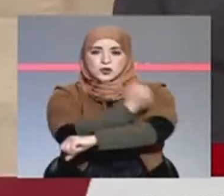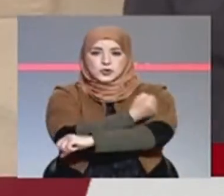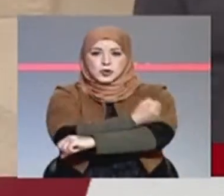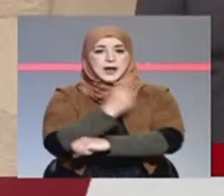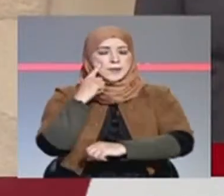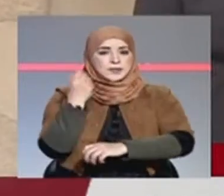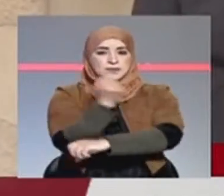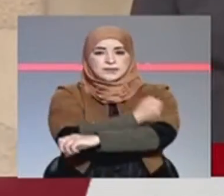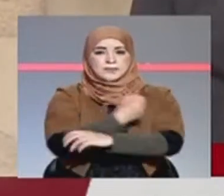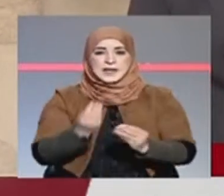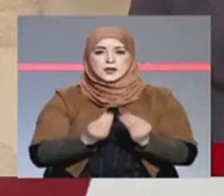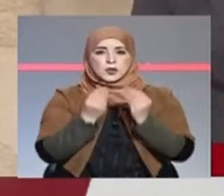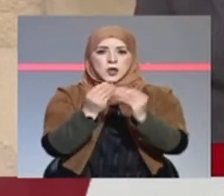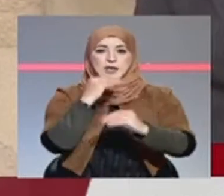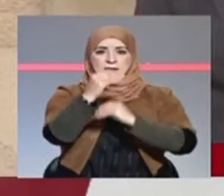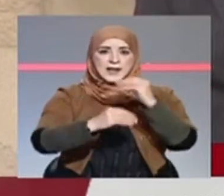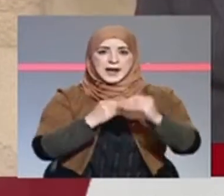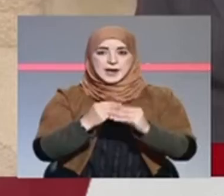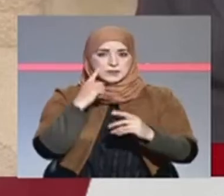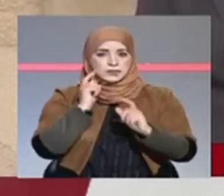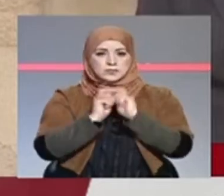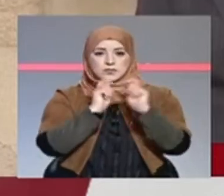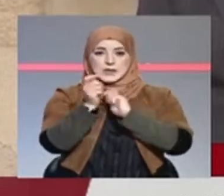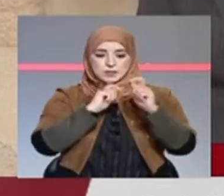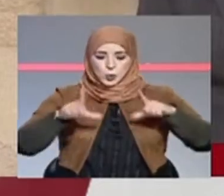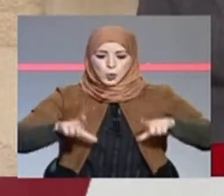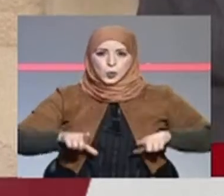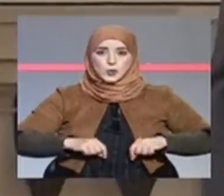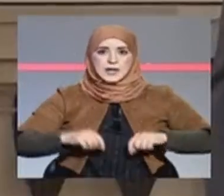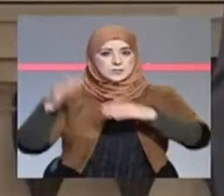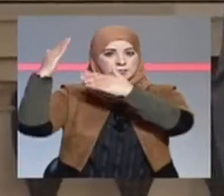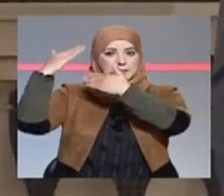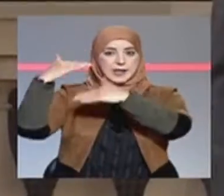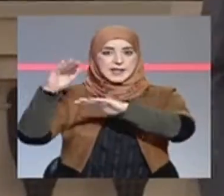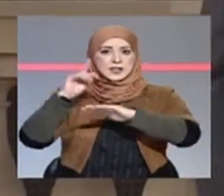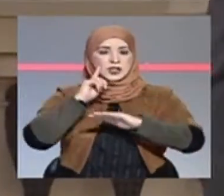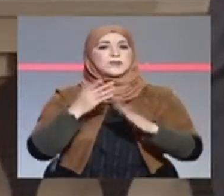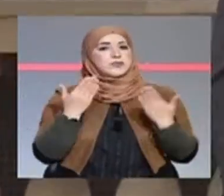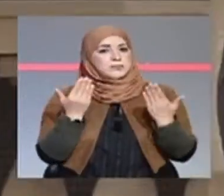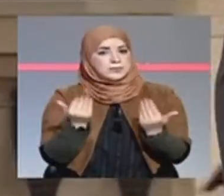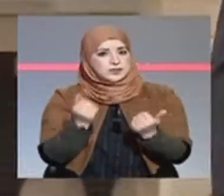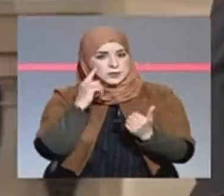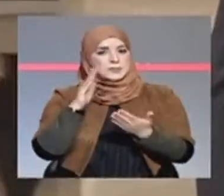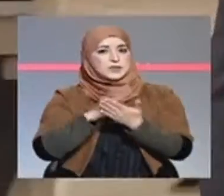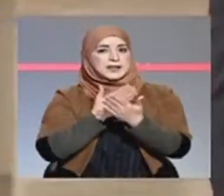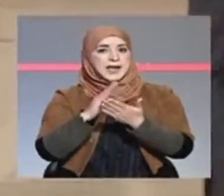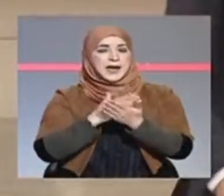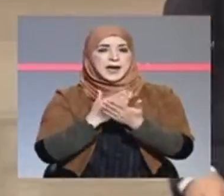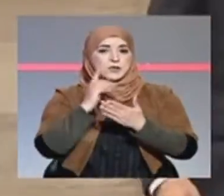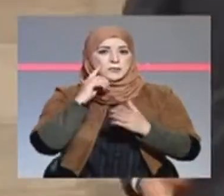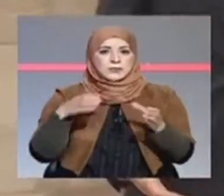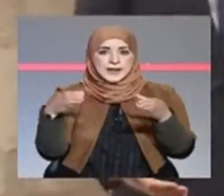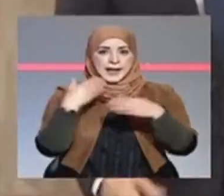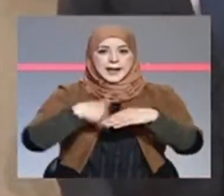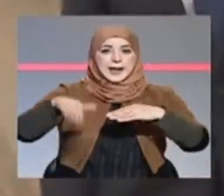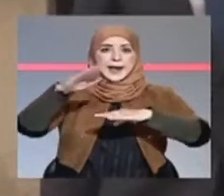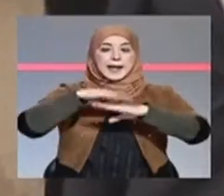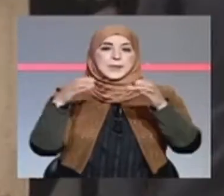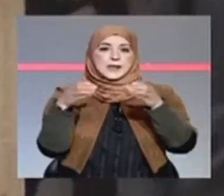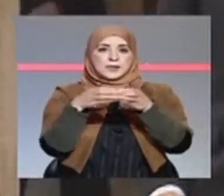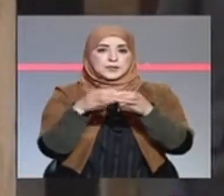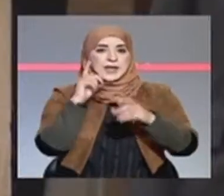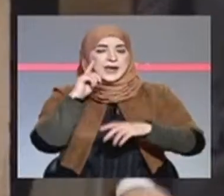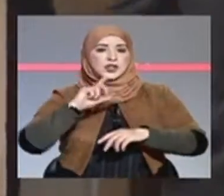ضخها عبر العالم محادثات وزراء خارجيه السبع ينتظر ان تحدد اجنده قمه قاده المجموعه الشهر المقبل